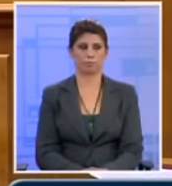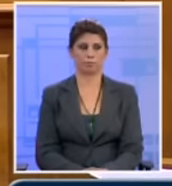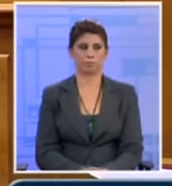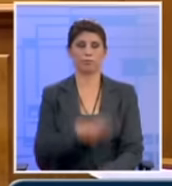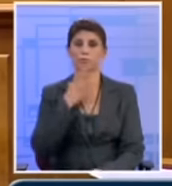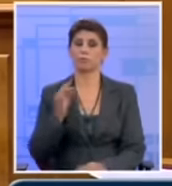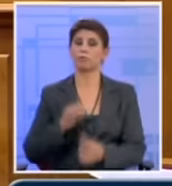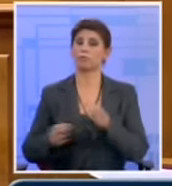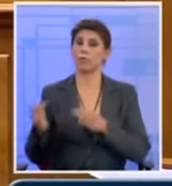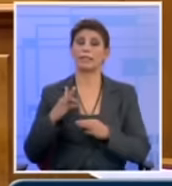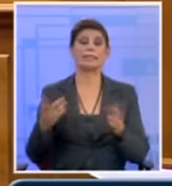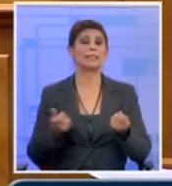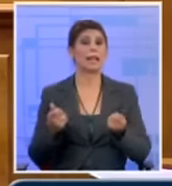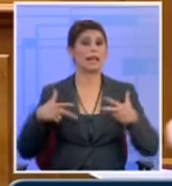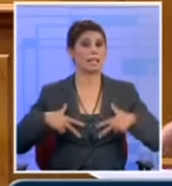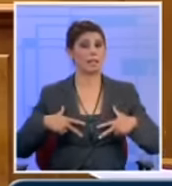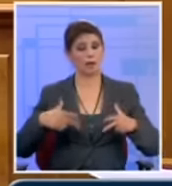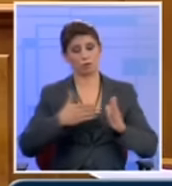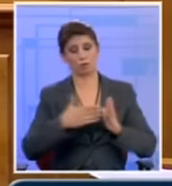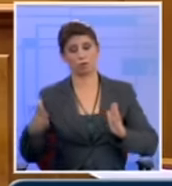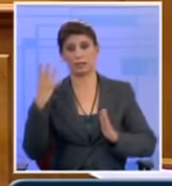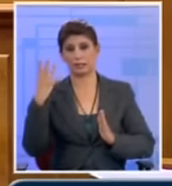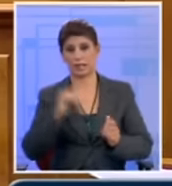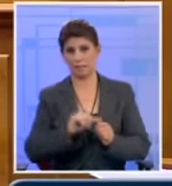στο τι έχει κάνει αυτή η κυβέρνηση αυτούς τους 4 μήνες,